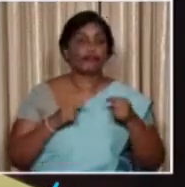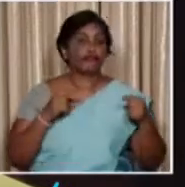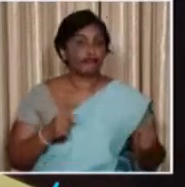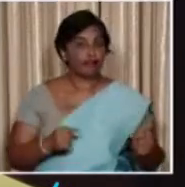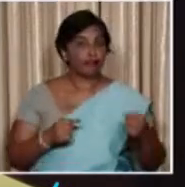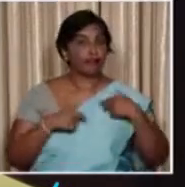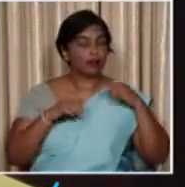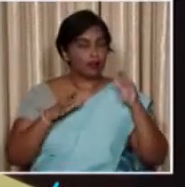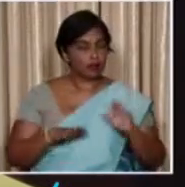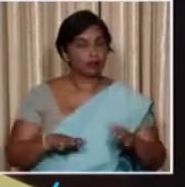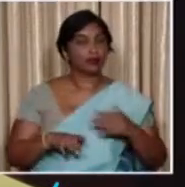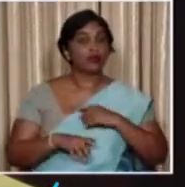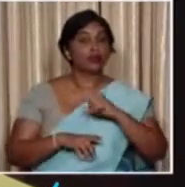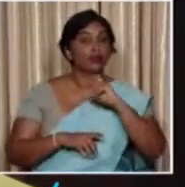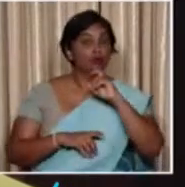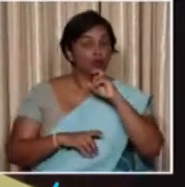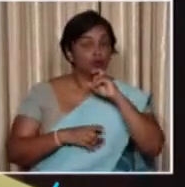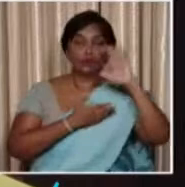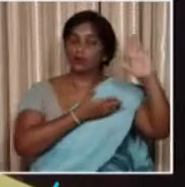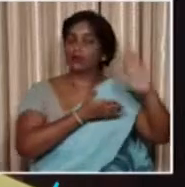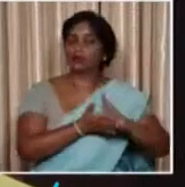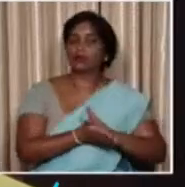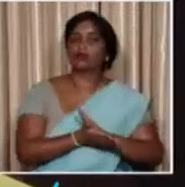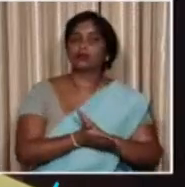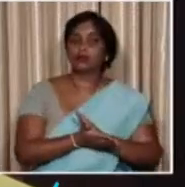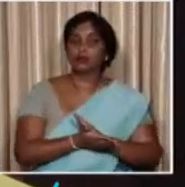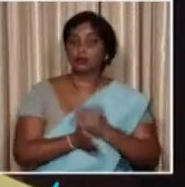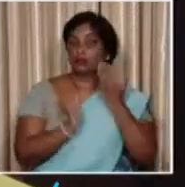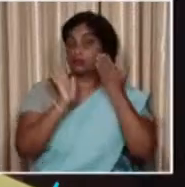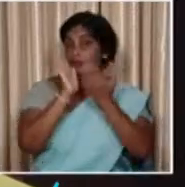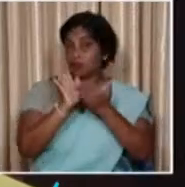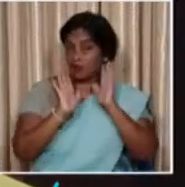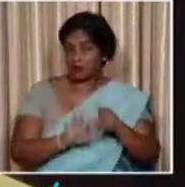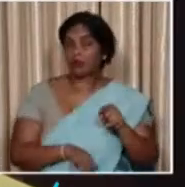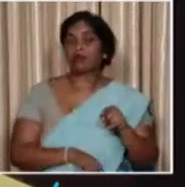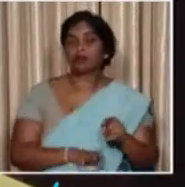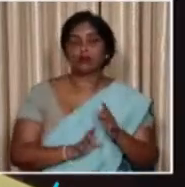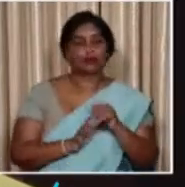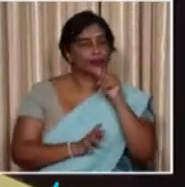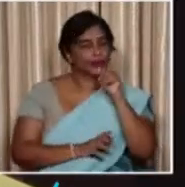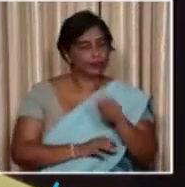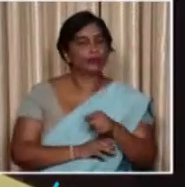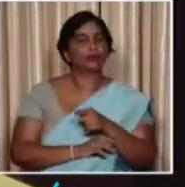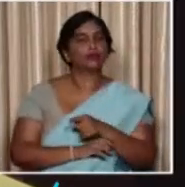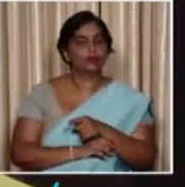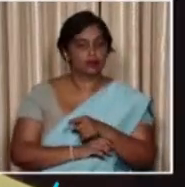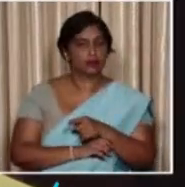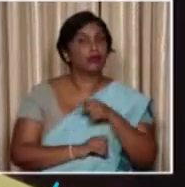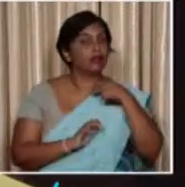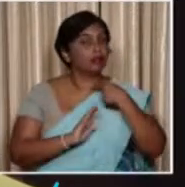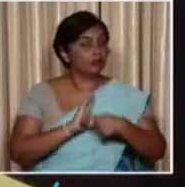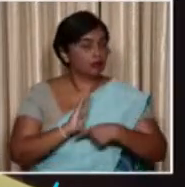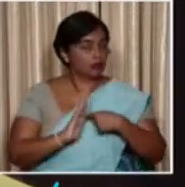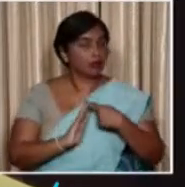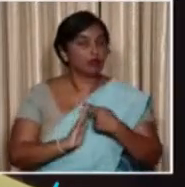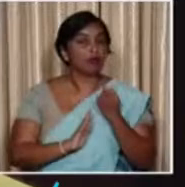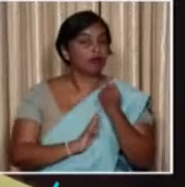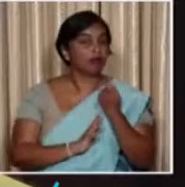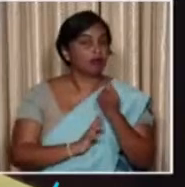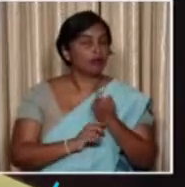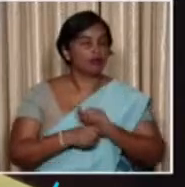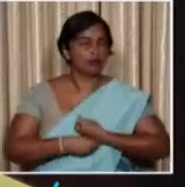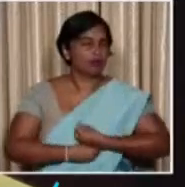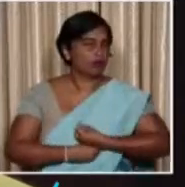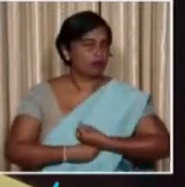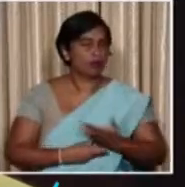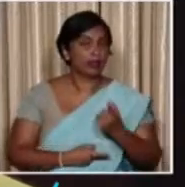ඉඳගෙන අධිකරණය උපයෝගී කරගෙන ඔප්පු කරලා තිබෙනවා බොහොම පැහැදිලිව. මේ රටේ ආර්ථික